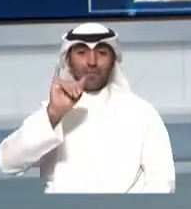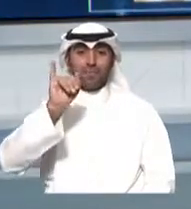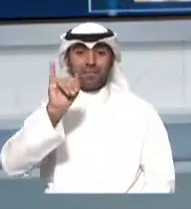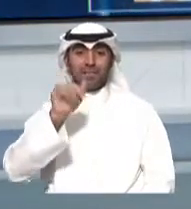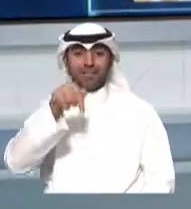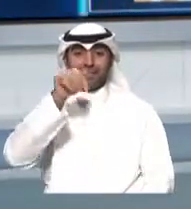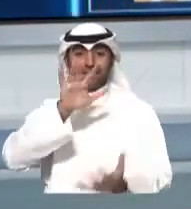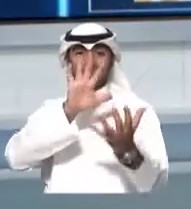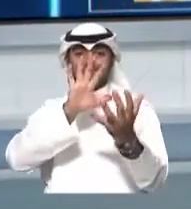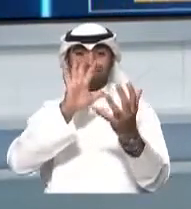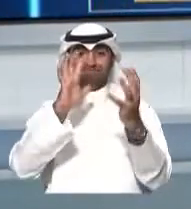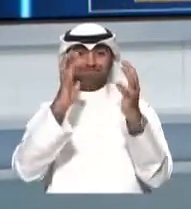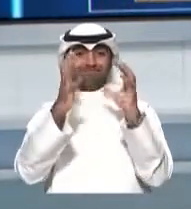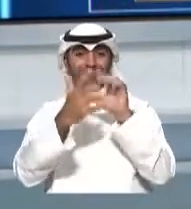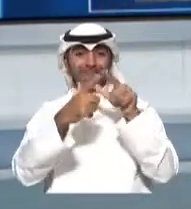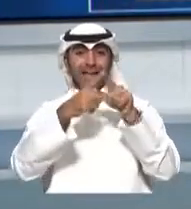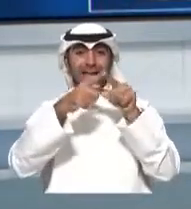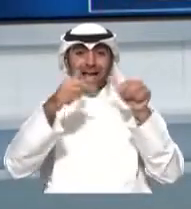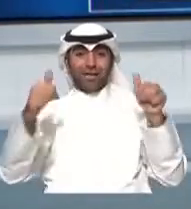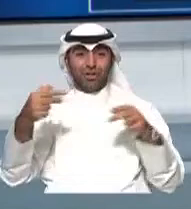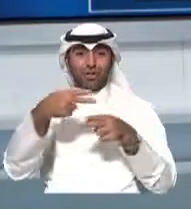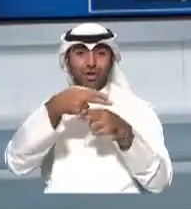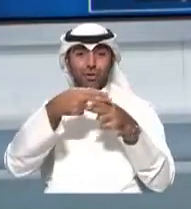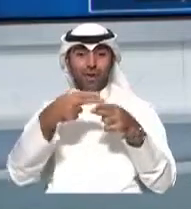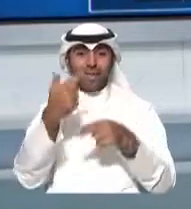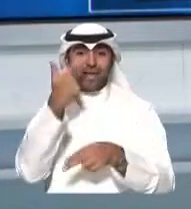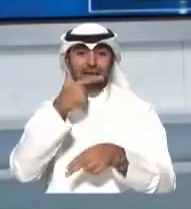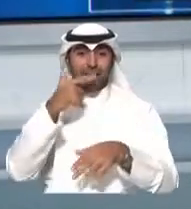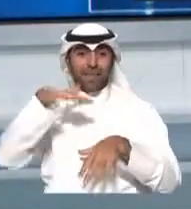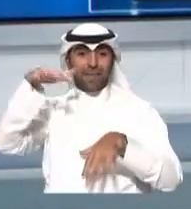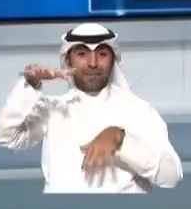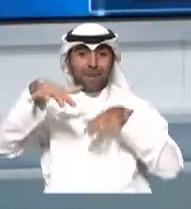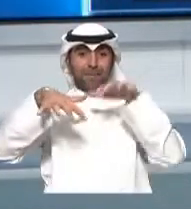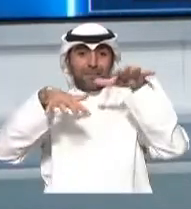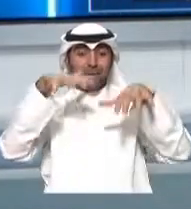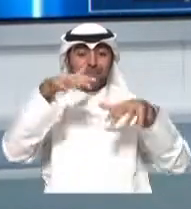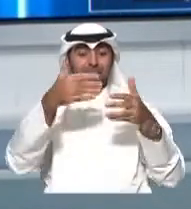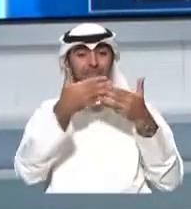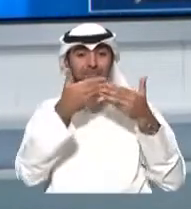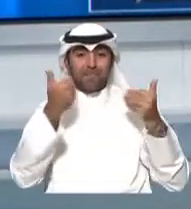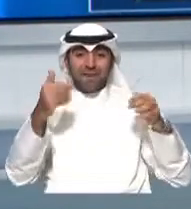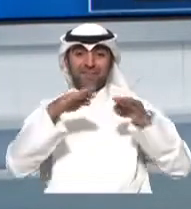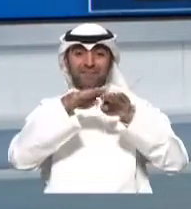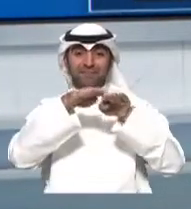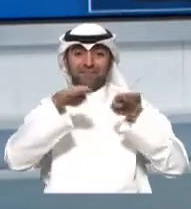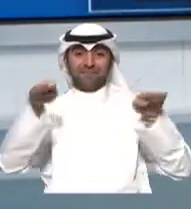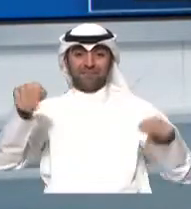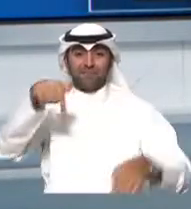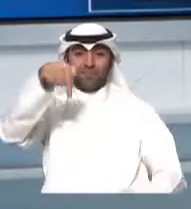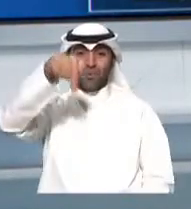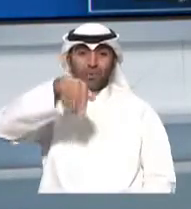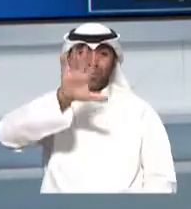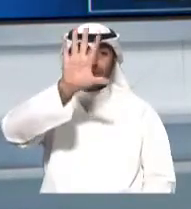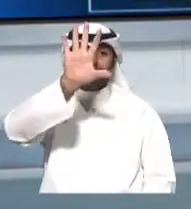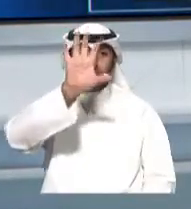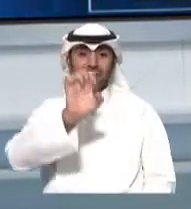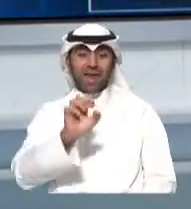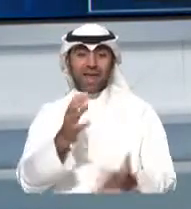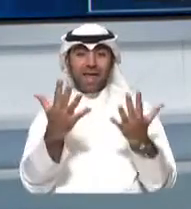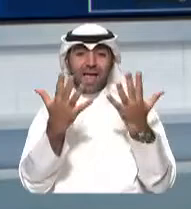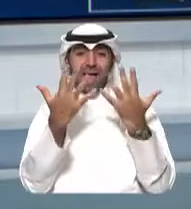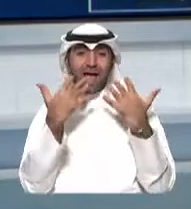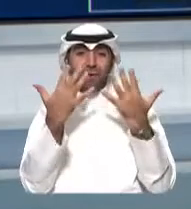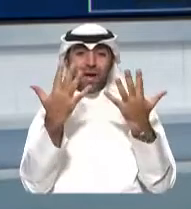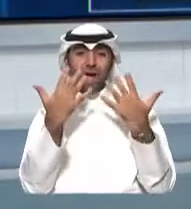المناطق في الكويت بإذن الله. حتى نهاية اليوم الرياح خفيفة إلى معتدلة من 8 إلى 28 كيلو متر في الساعة، شمالية غربية